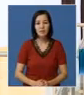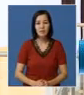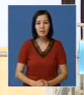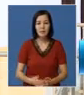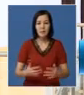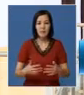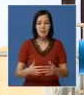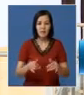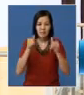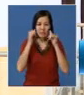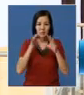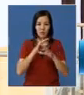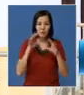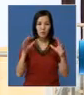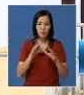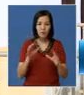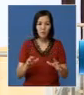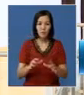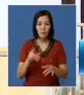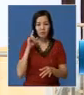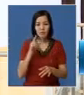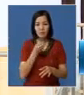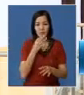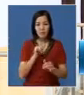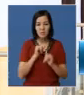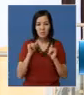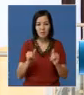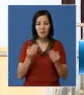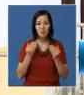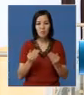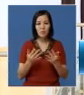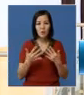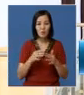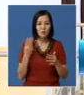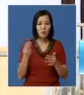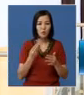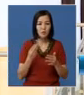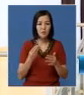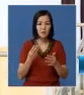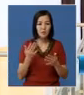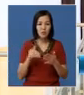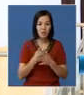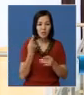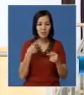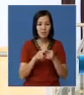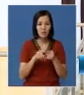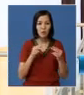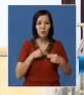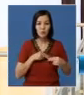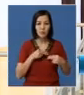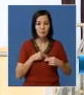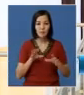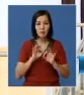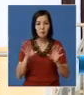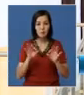Мал басын өсіру шаруашылығы Қазақстанда жақсы дамыған. Біз бүгін жиналған шаруа қожалық иелеріне соңғы технологиямен жұмыс жасау жолдарын